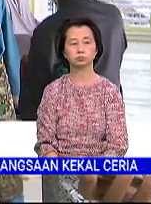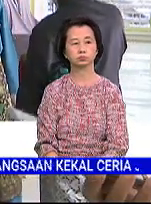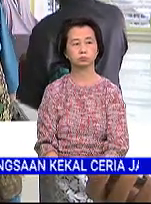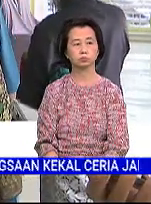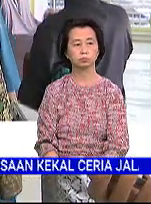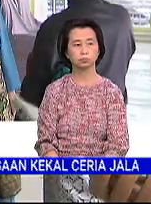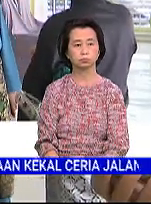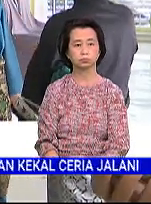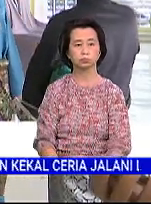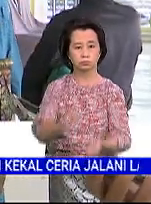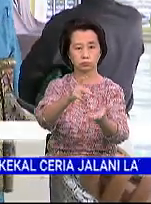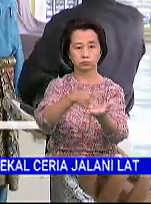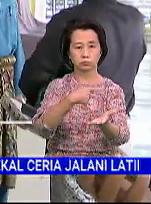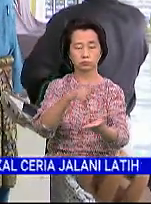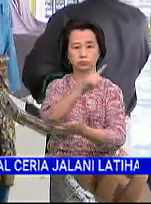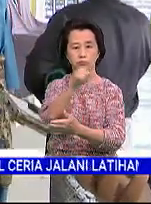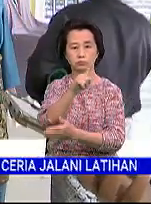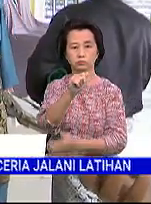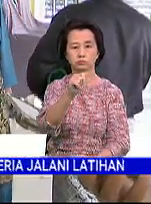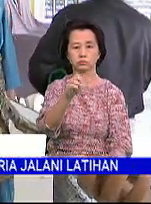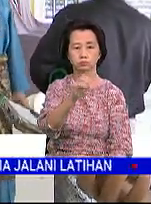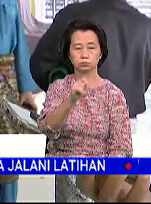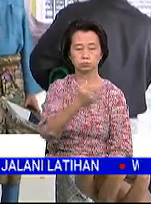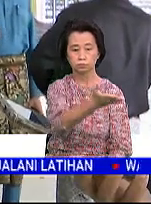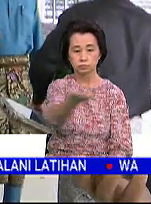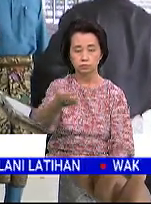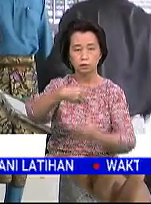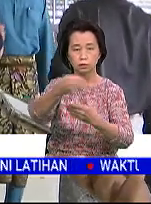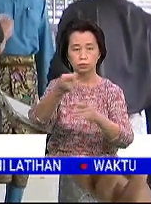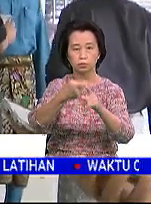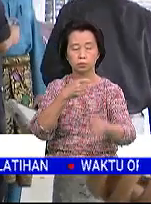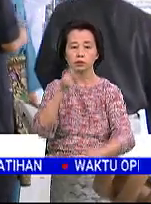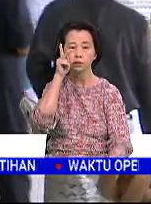Kebanyakan yang melayang melalui online ni yang kita kena pasti adalah mereka yang keluar daripada Kedah.